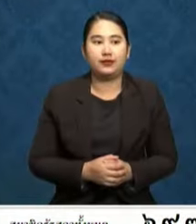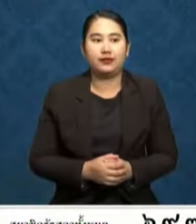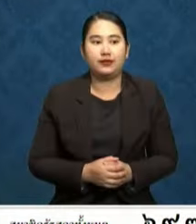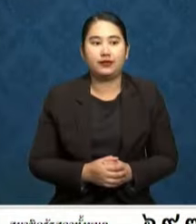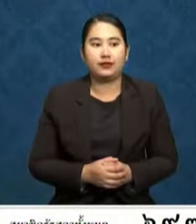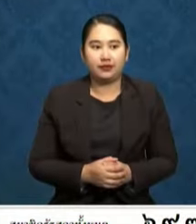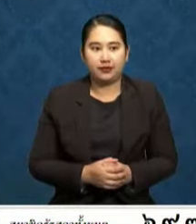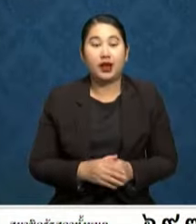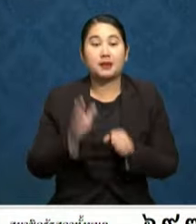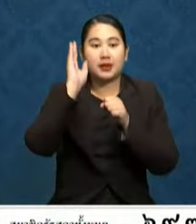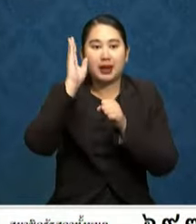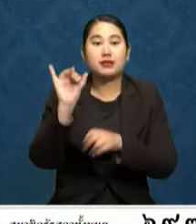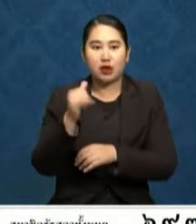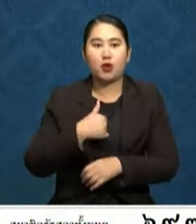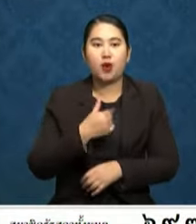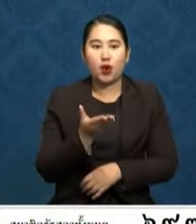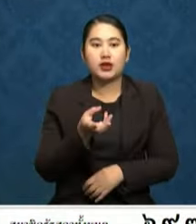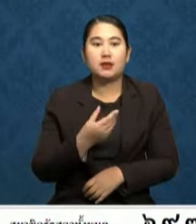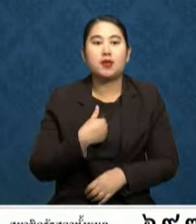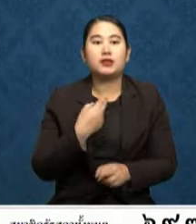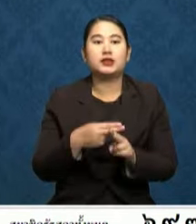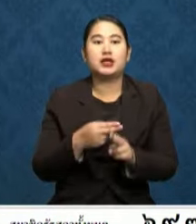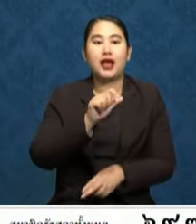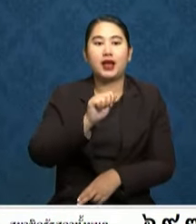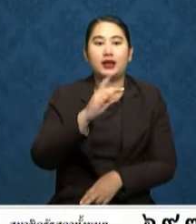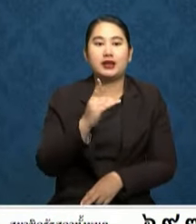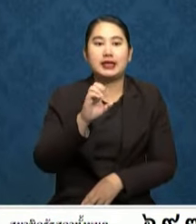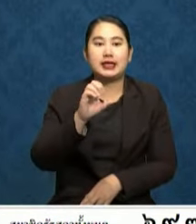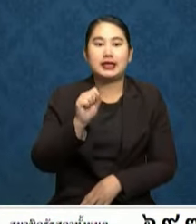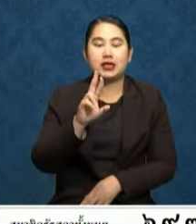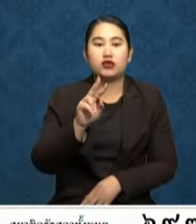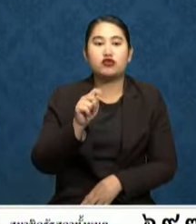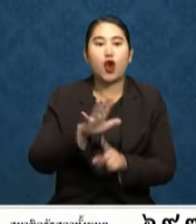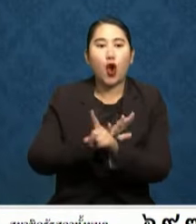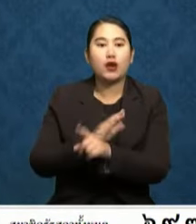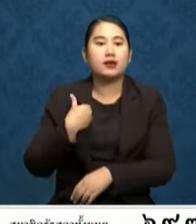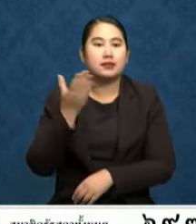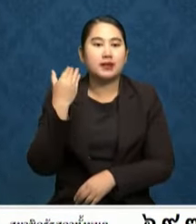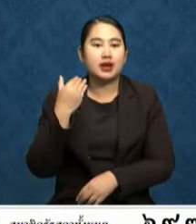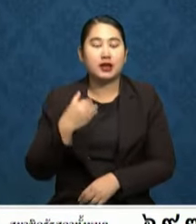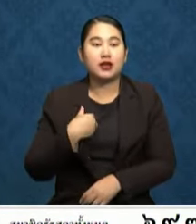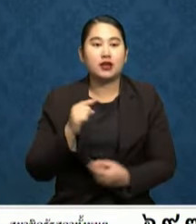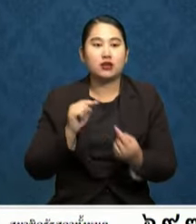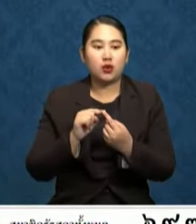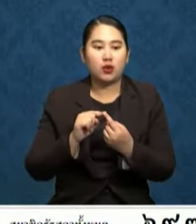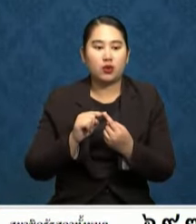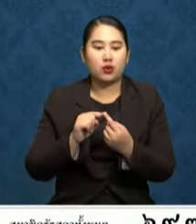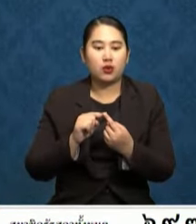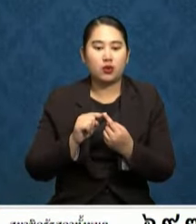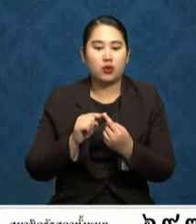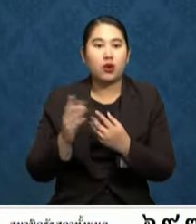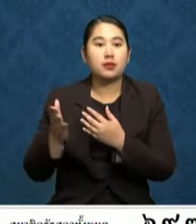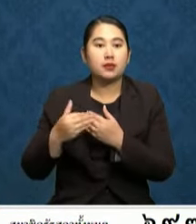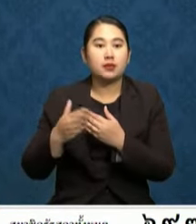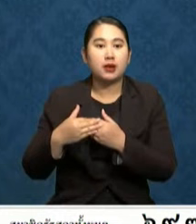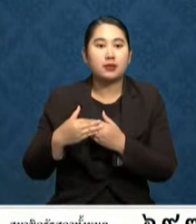ก่อนที่จะพูดอภิปรายต่อไปกับผมนายอดิศรเพียงเกตครับเมื่อกี้ถูกคุณพุทธิตาชัยอนันต์